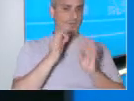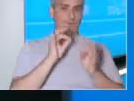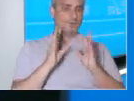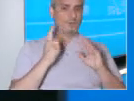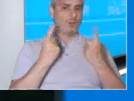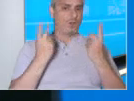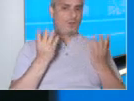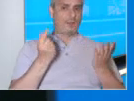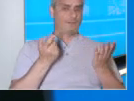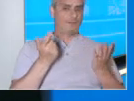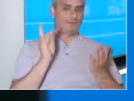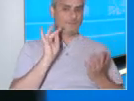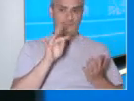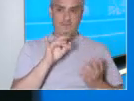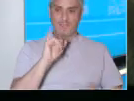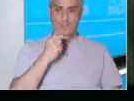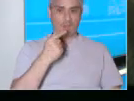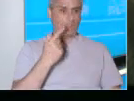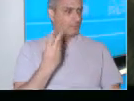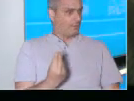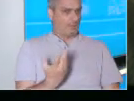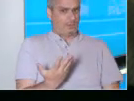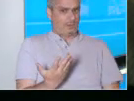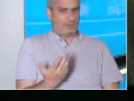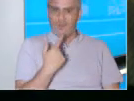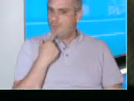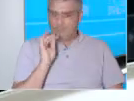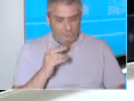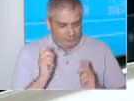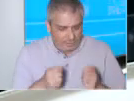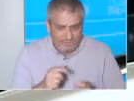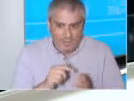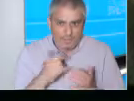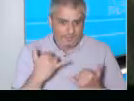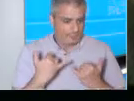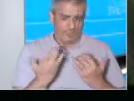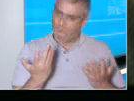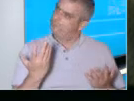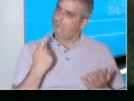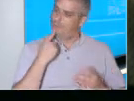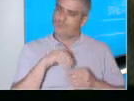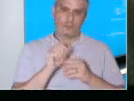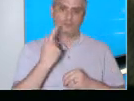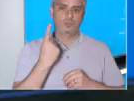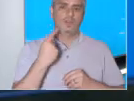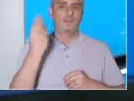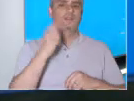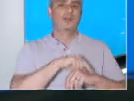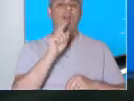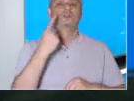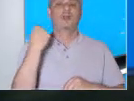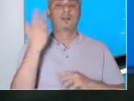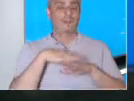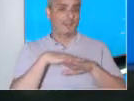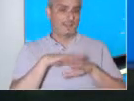מה קורה עם התביעה נגד יאיר גולן? הגשת כבר? לא, חכה, לא מגישים תביעה מהרגע להרגע. לא, לא אמרתי תוך שעה. נתת לו שעה. נתתי